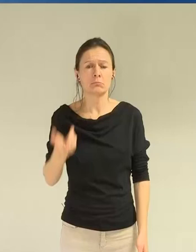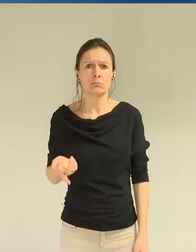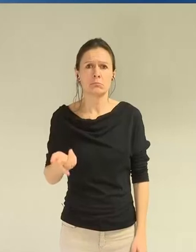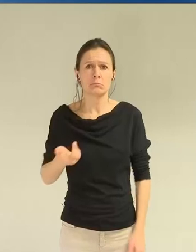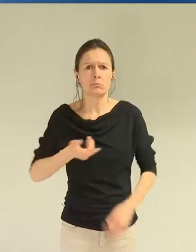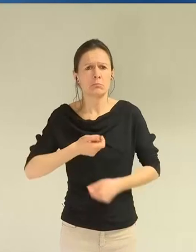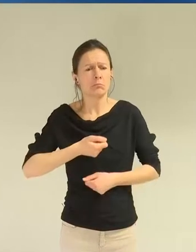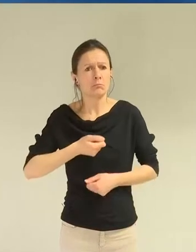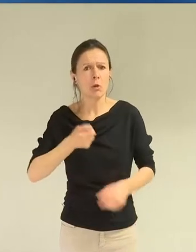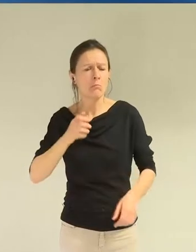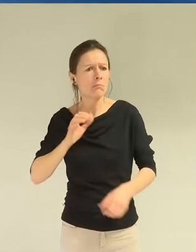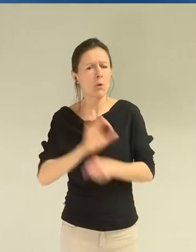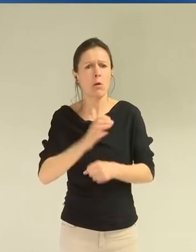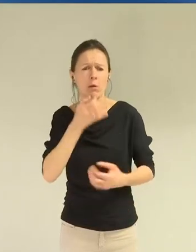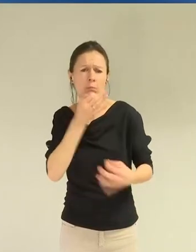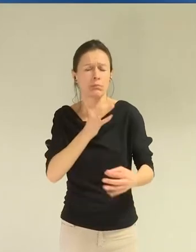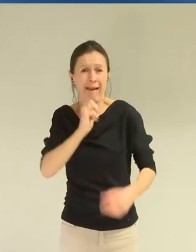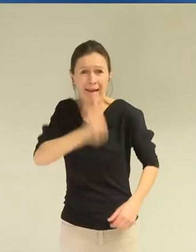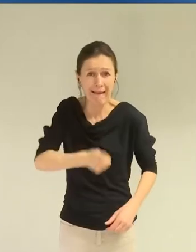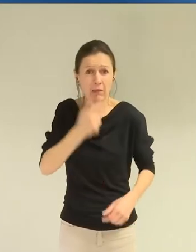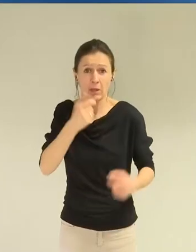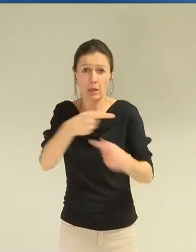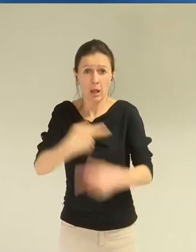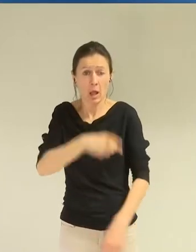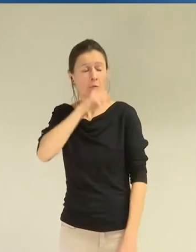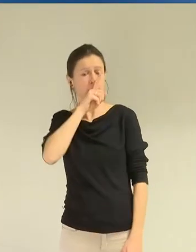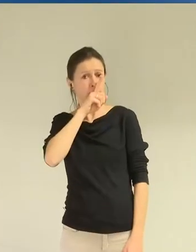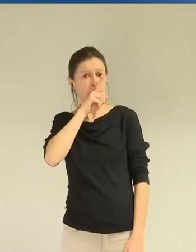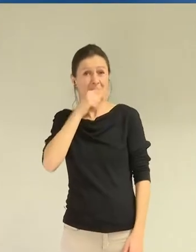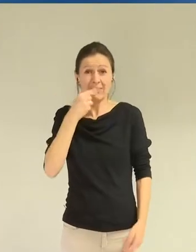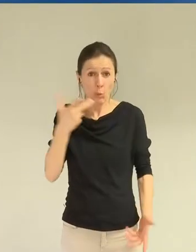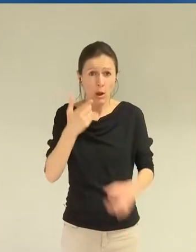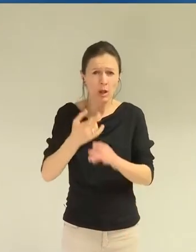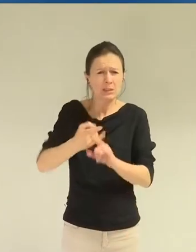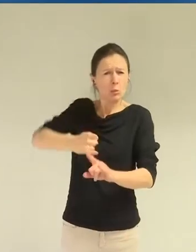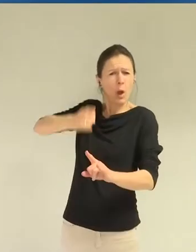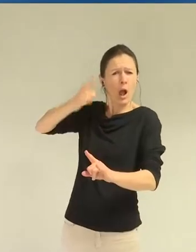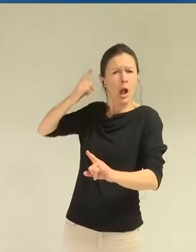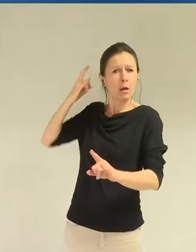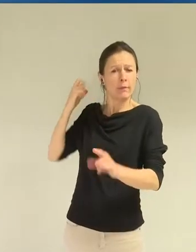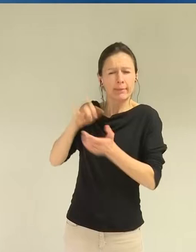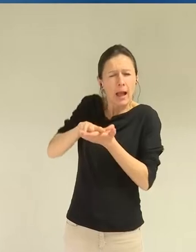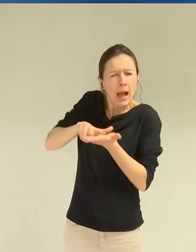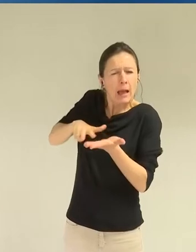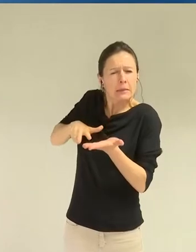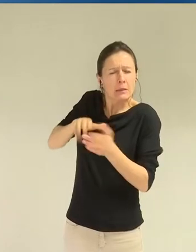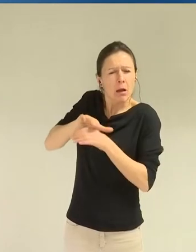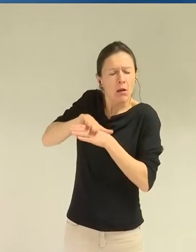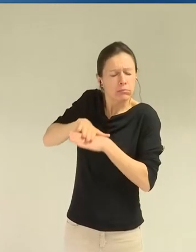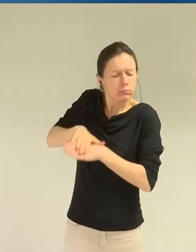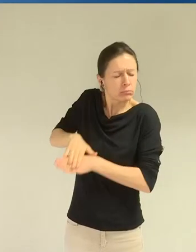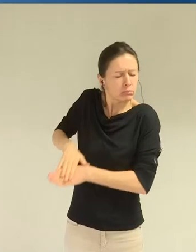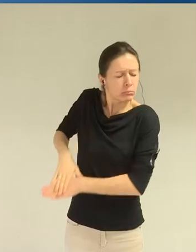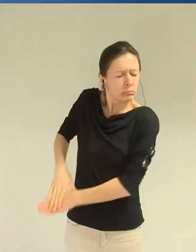et se terrent ici ses terres les hurlements de l'histoire monsieur le maire